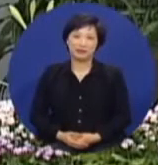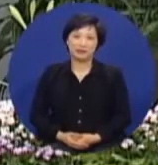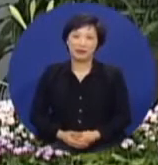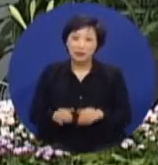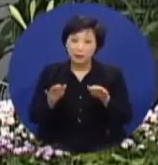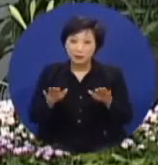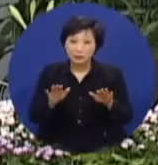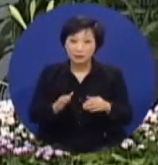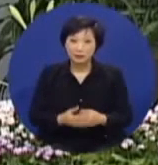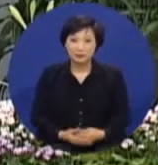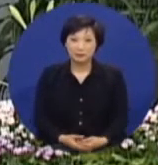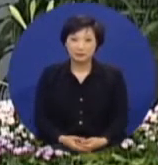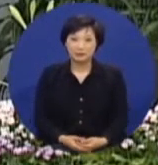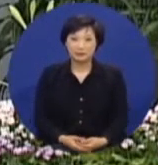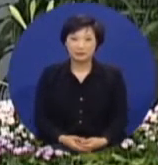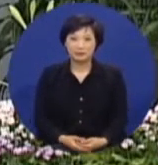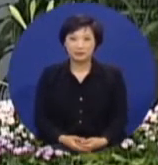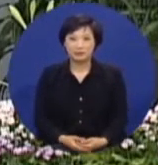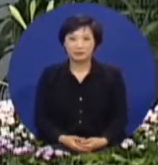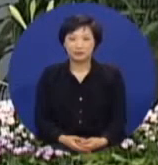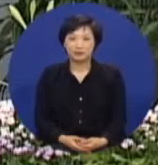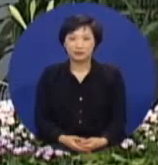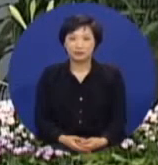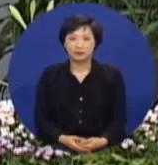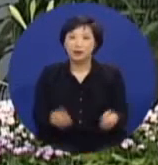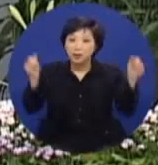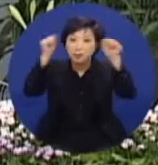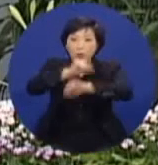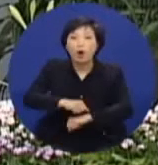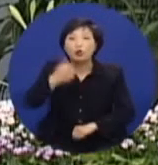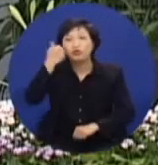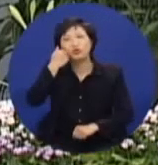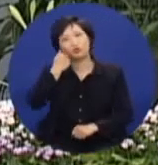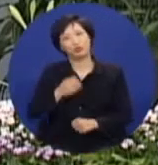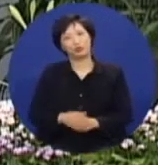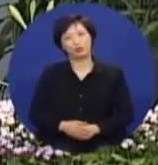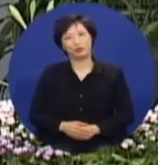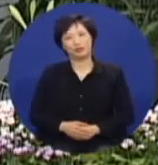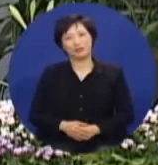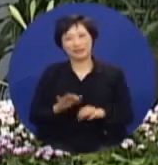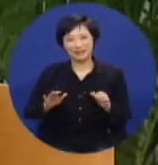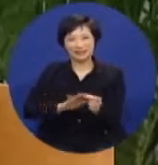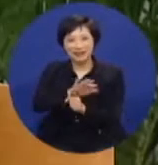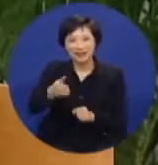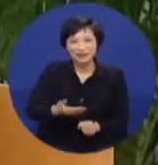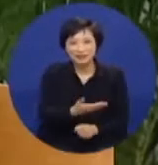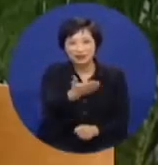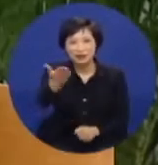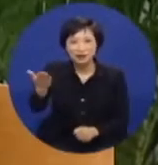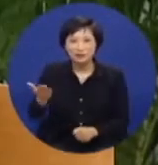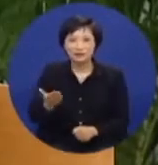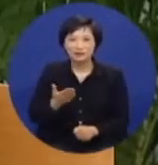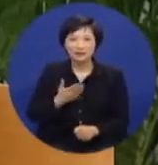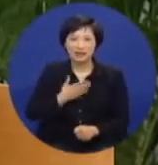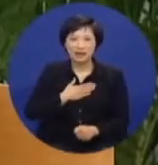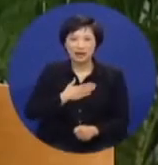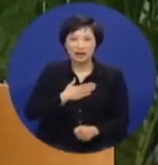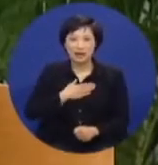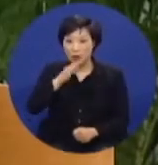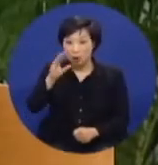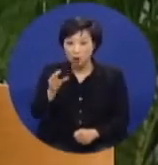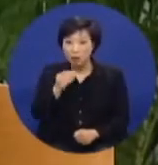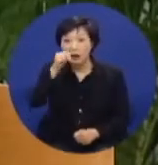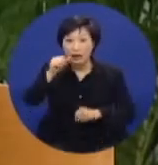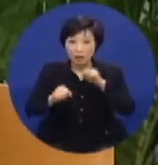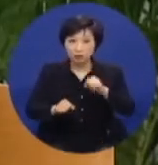그렇담 인 누가 망 하겠읍니까 사랑은 이음 내가 거룩하니